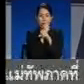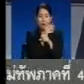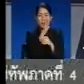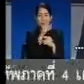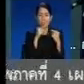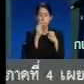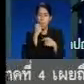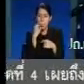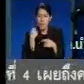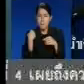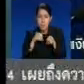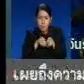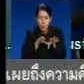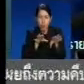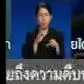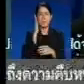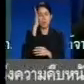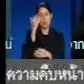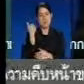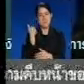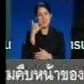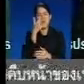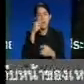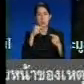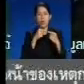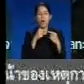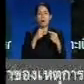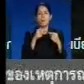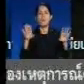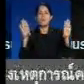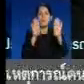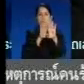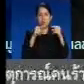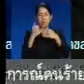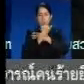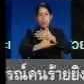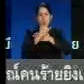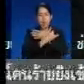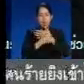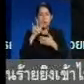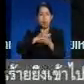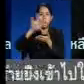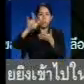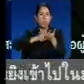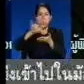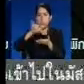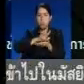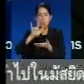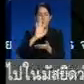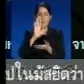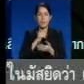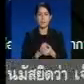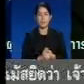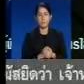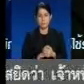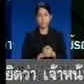ทศนายกรัฐมนตรีเควินรัตแห่งออสเตรเลียยอมรับว่าได้รับผลกระทบอย่างมากจากการที่องค์การอนามัยโลกยกระดับการระ